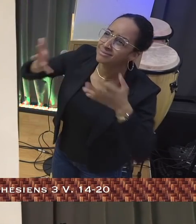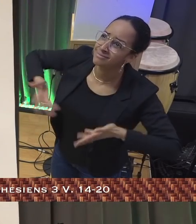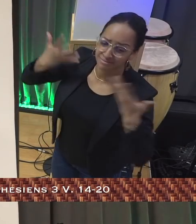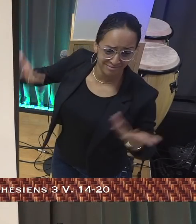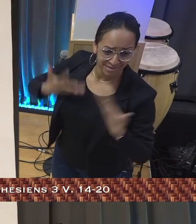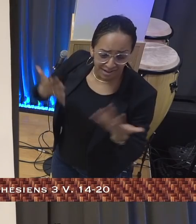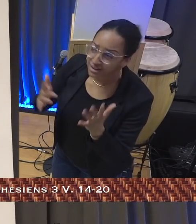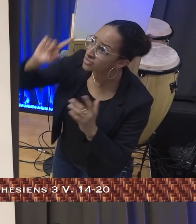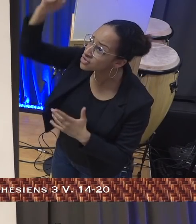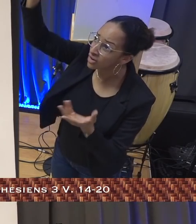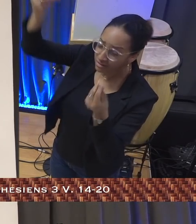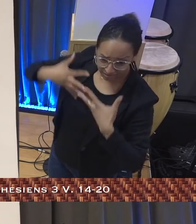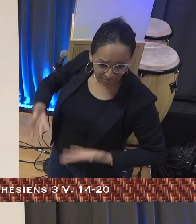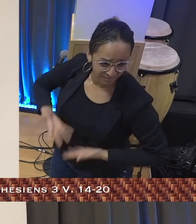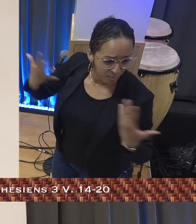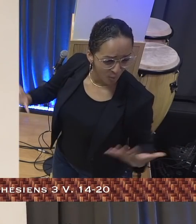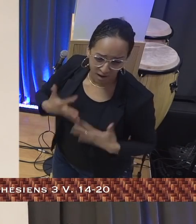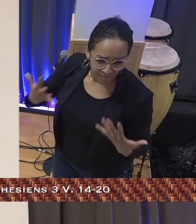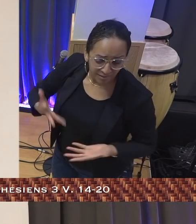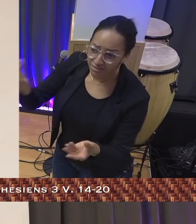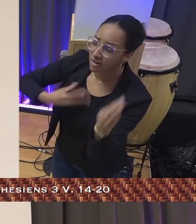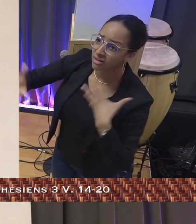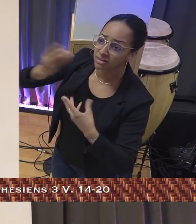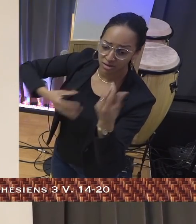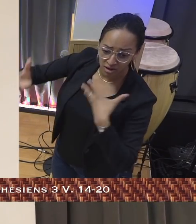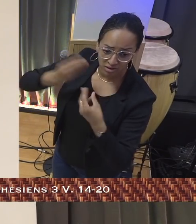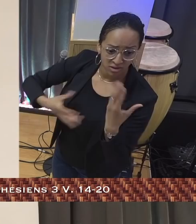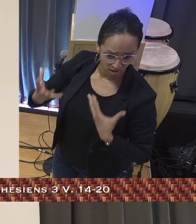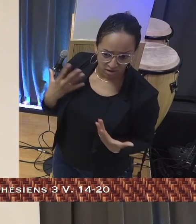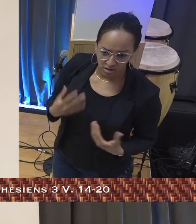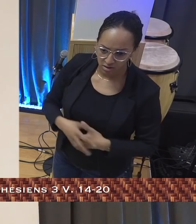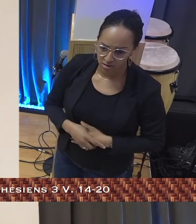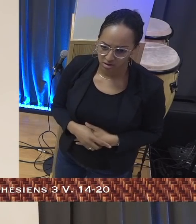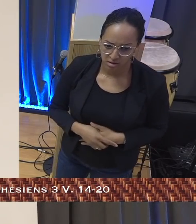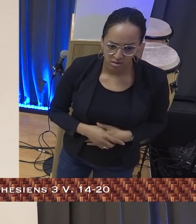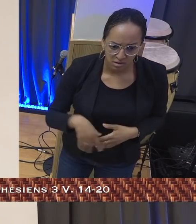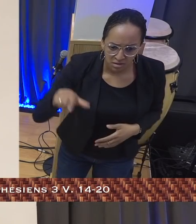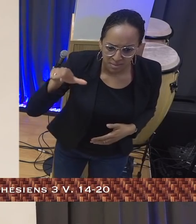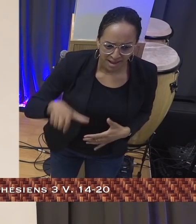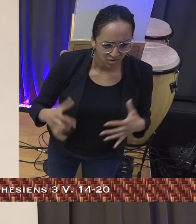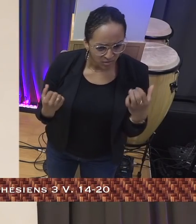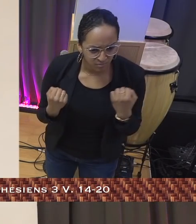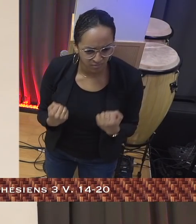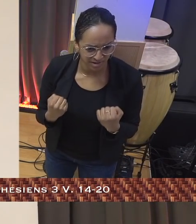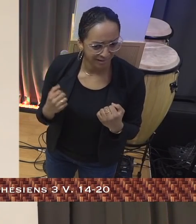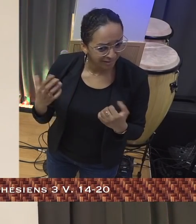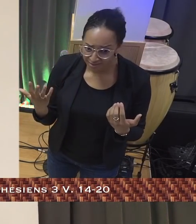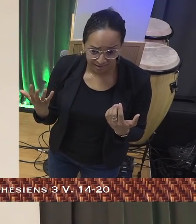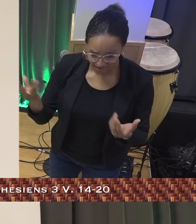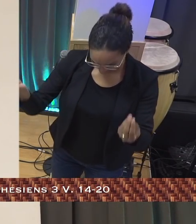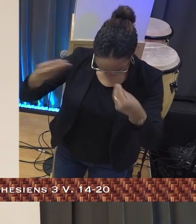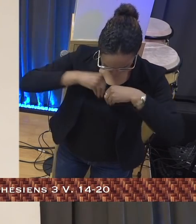Dieu. Or, à celui qui peut faire, par la puissance qui agit en